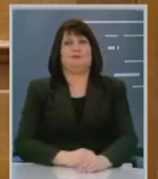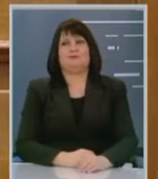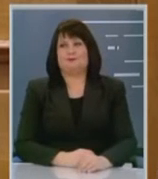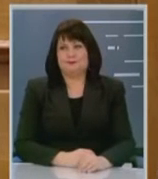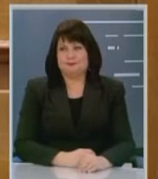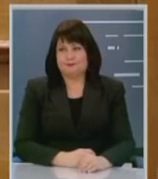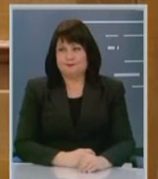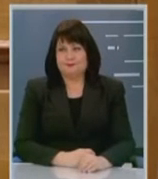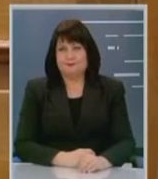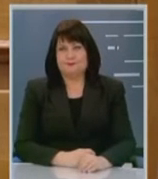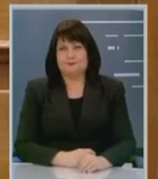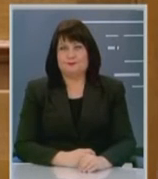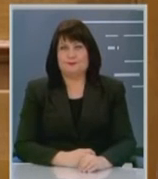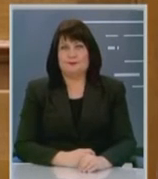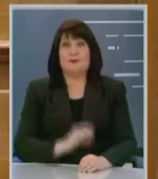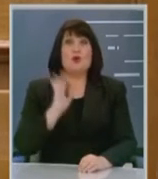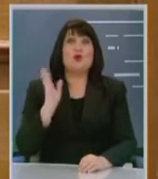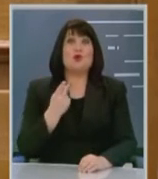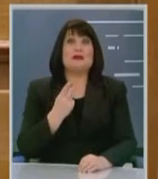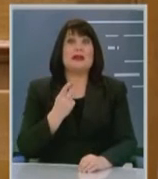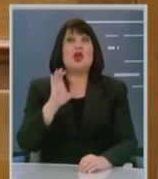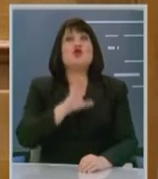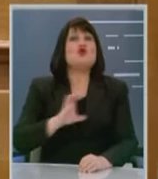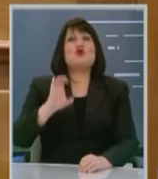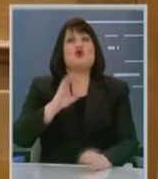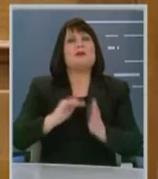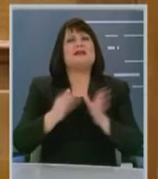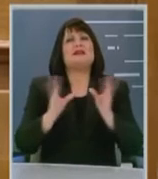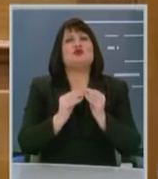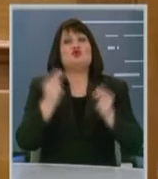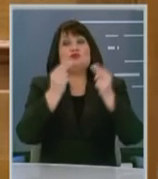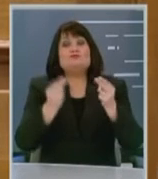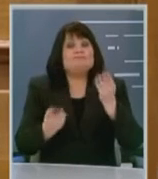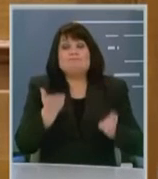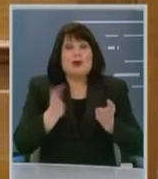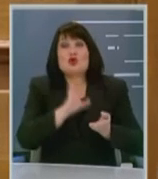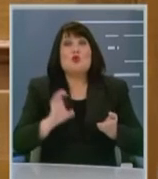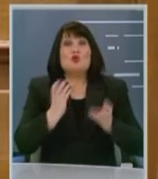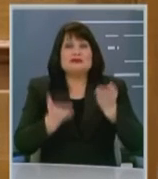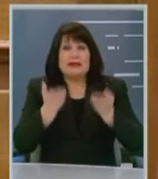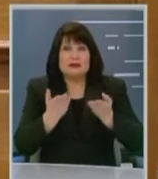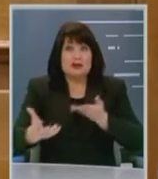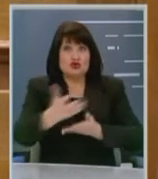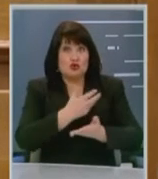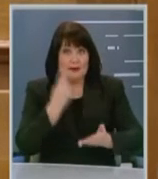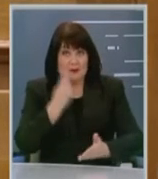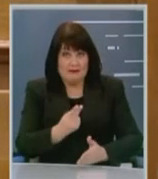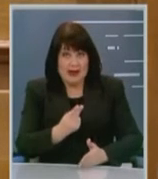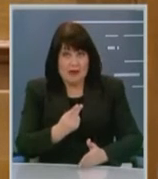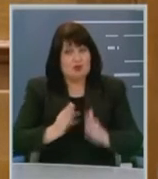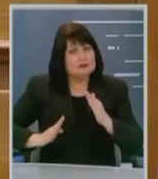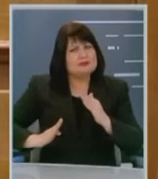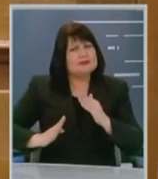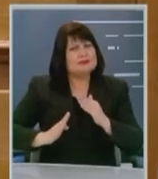Πόσο μάλλον όταν τα στοιχεία της Eurostat στο εισόδημα δείχνουν ανωδική